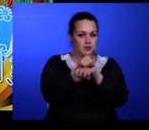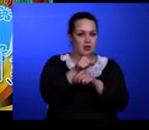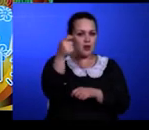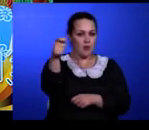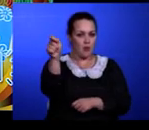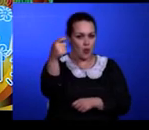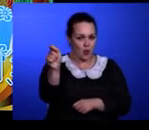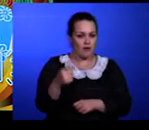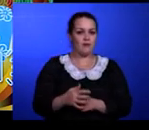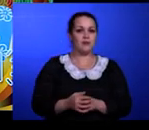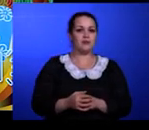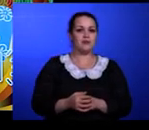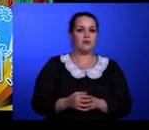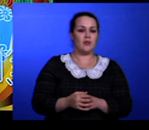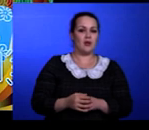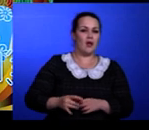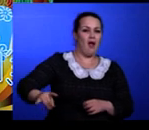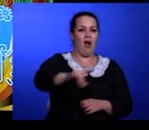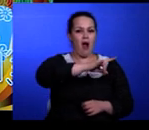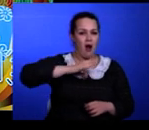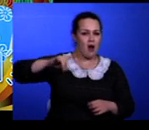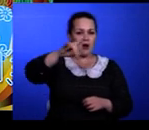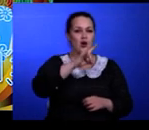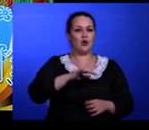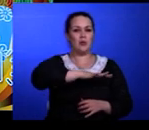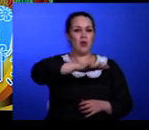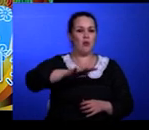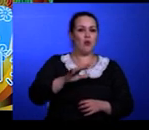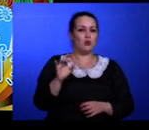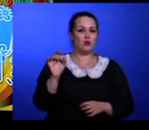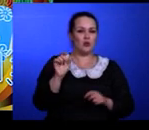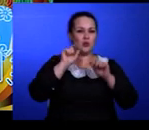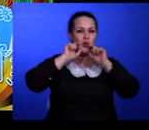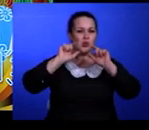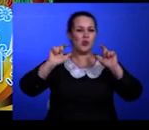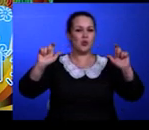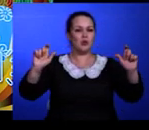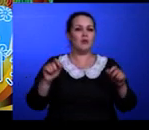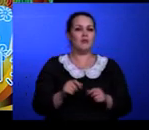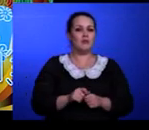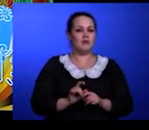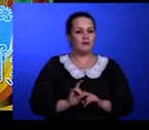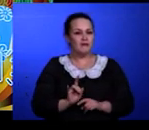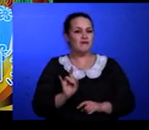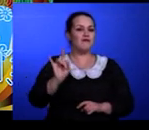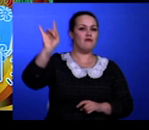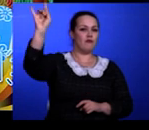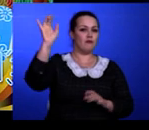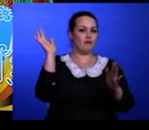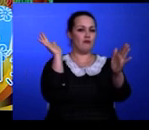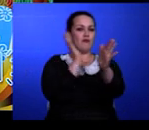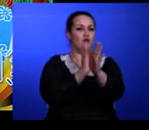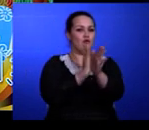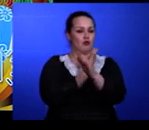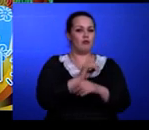аэродром наполнился гулом истребители один за другим взмыли в воздух и